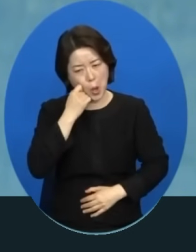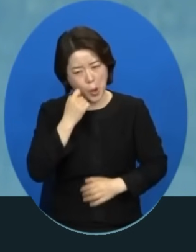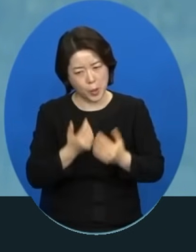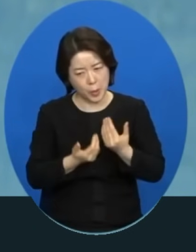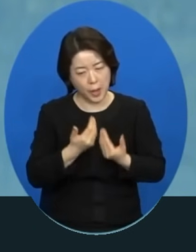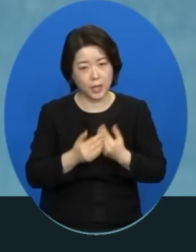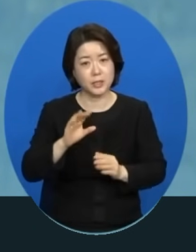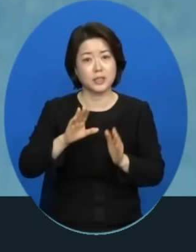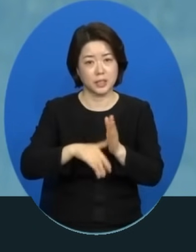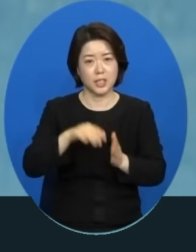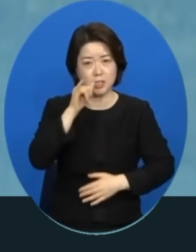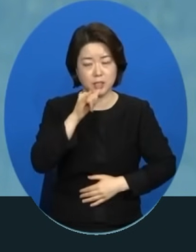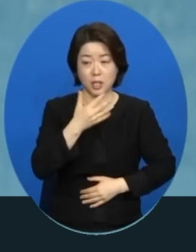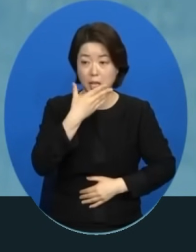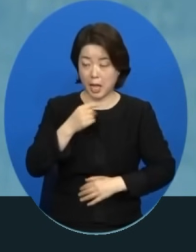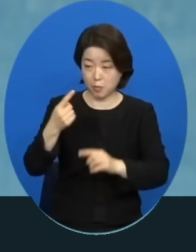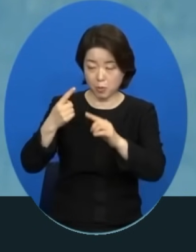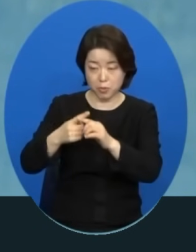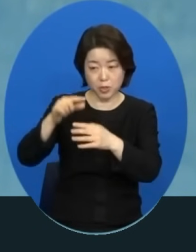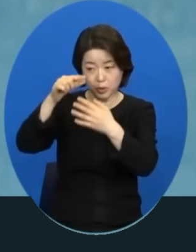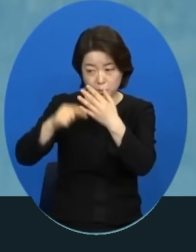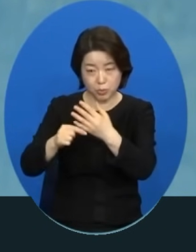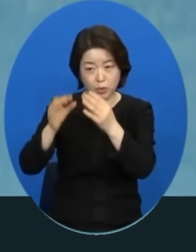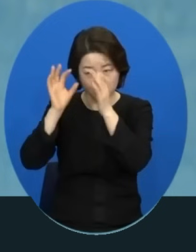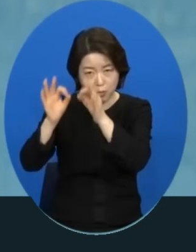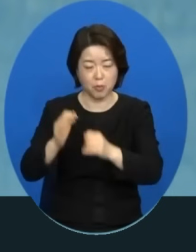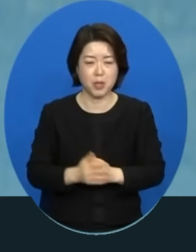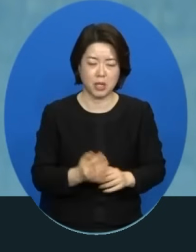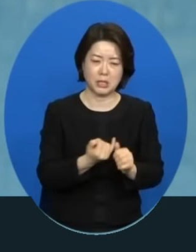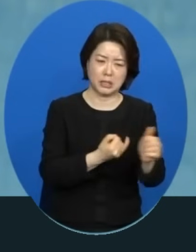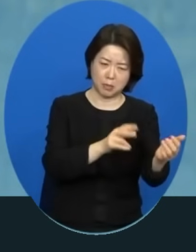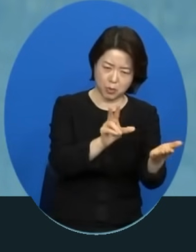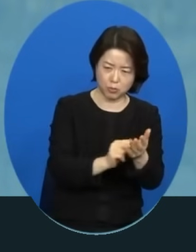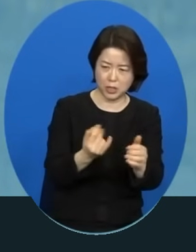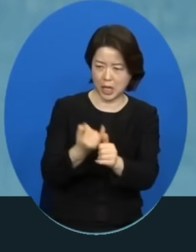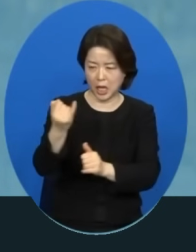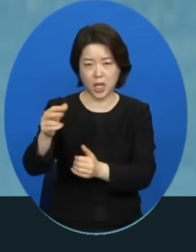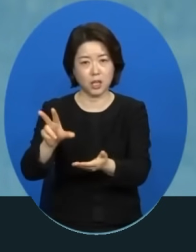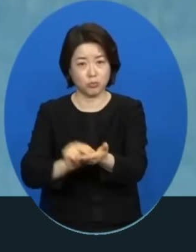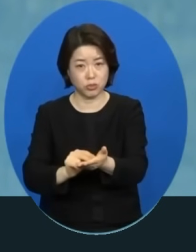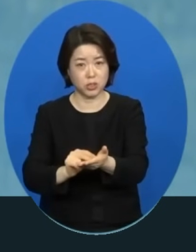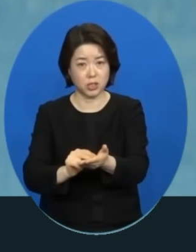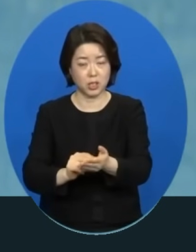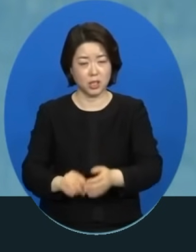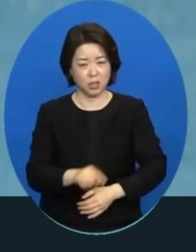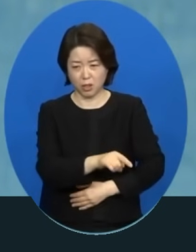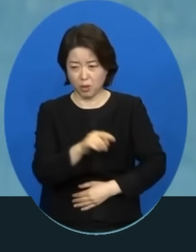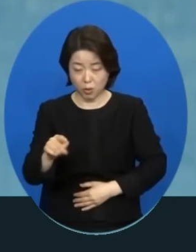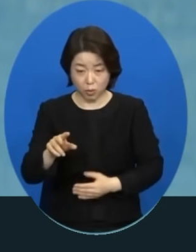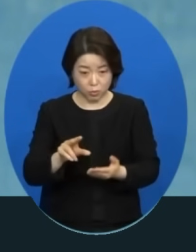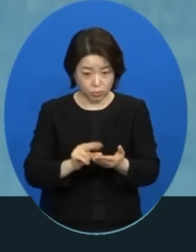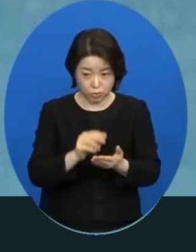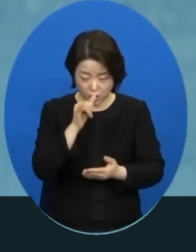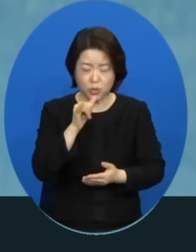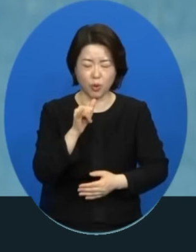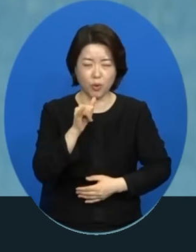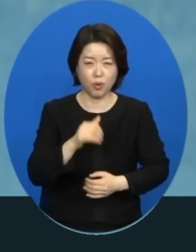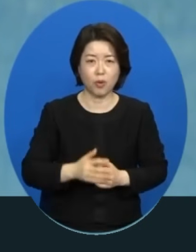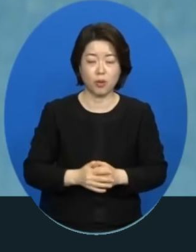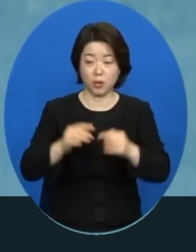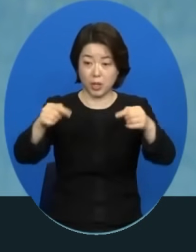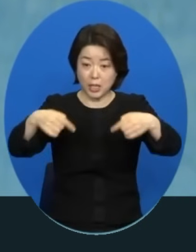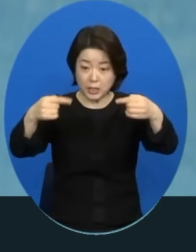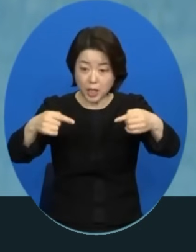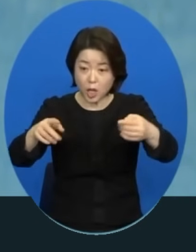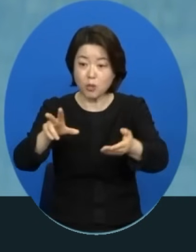함께 찾아오십니다. 그러면서 남편이 문제고 아내가 문제고 정말 문제가 있는 경우가 있어요. 타이어에도